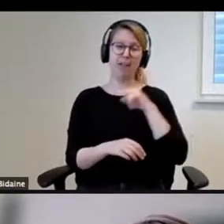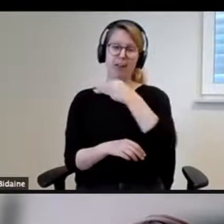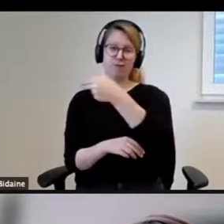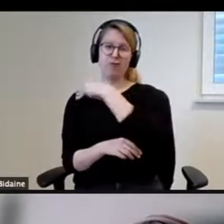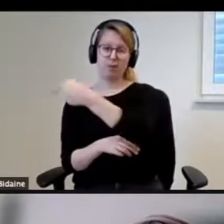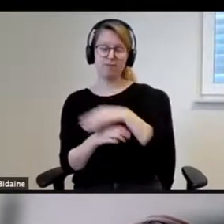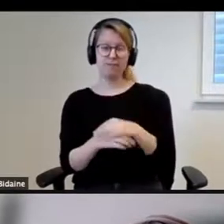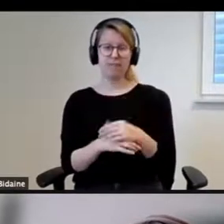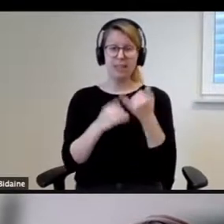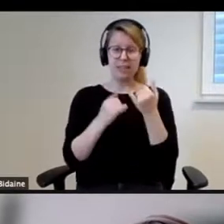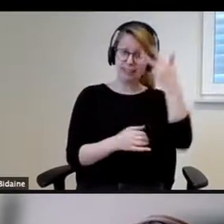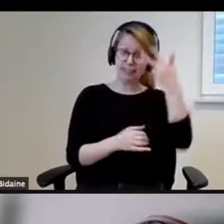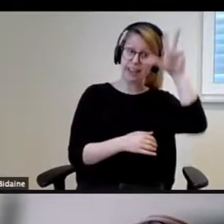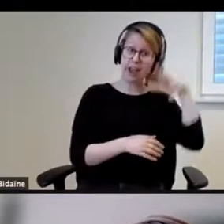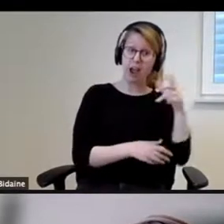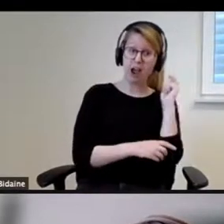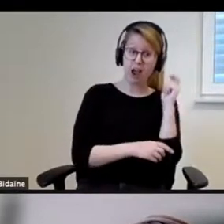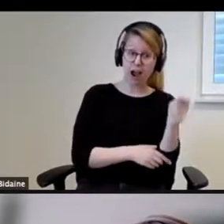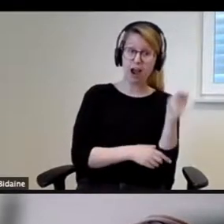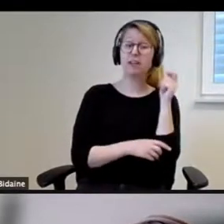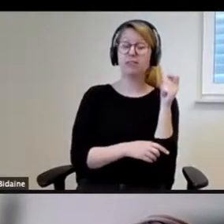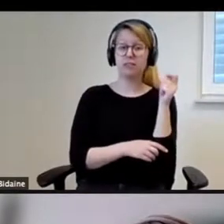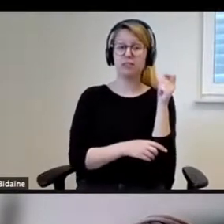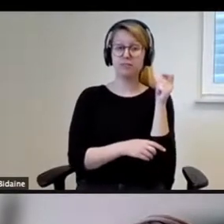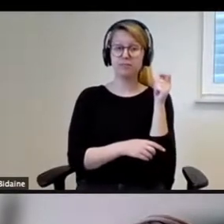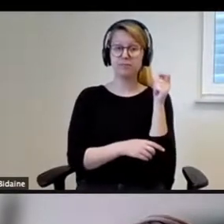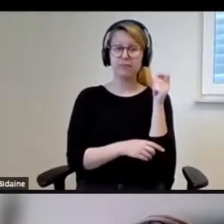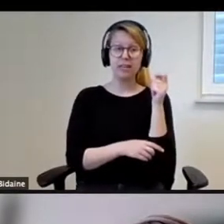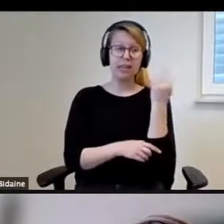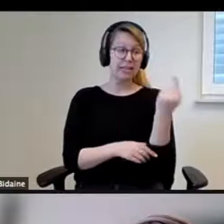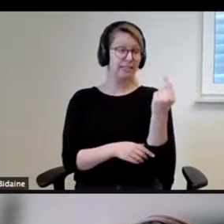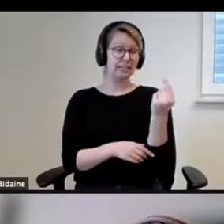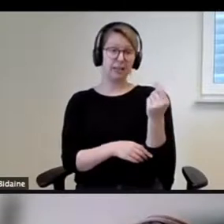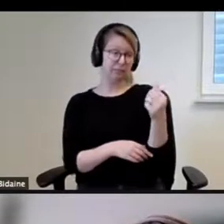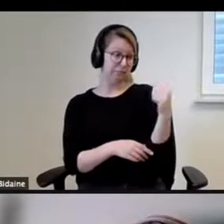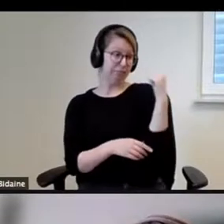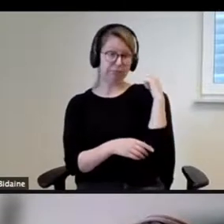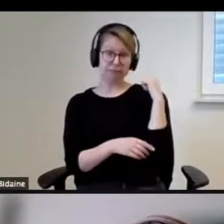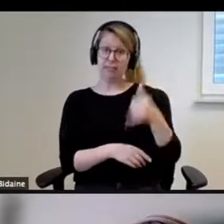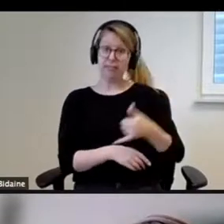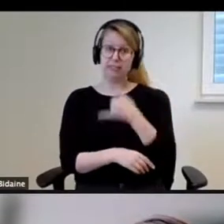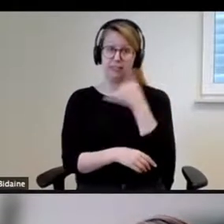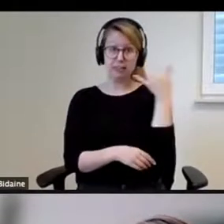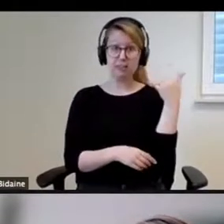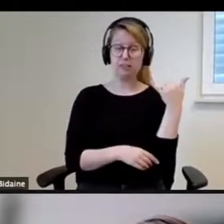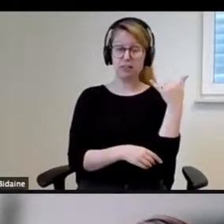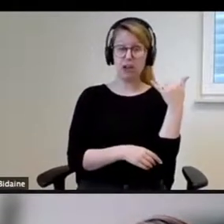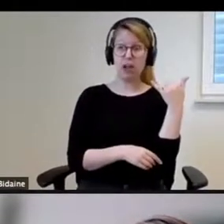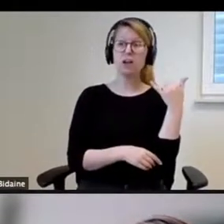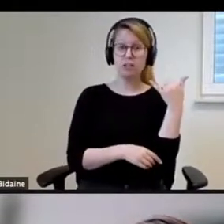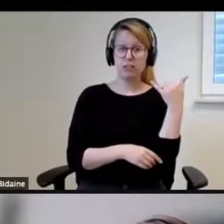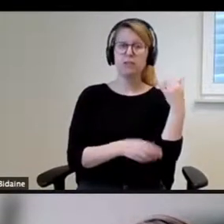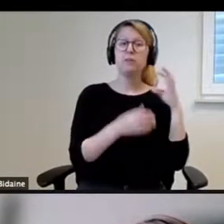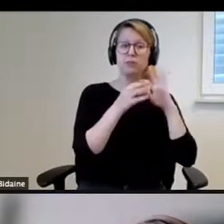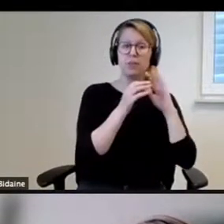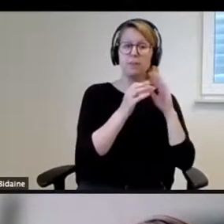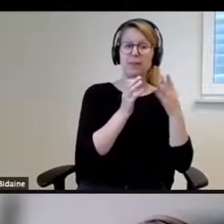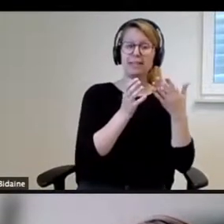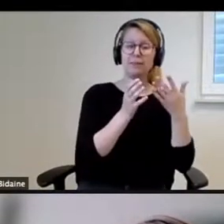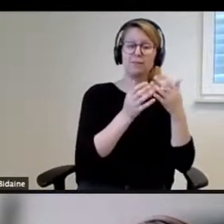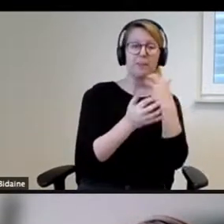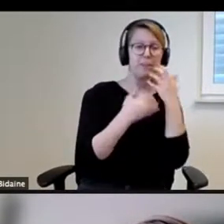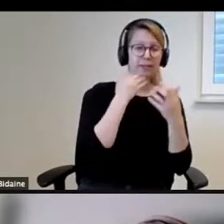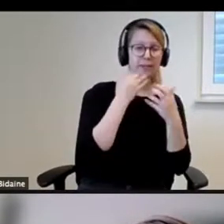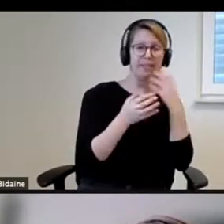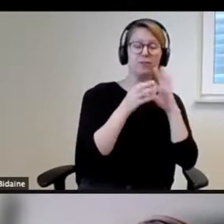an, était co-auteur d'une résolution du Parlement européen. Marc, qu'est-ce qui était dans cette